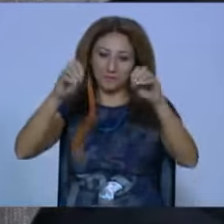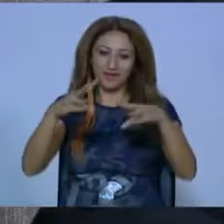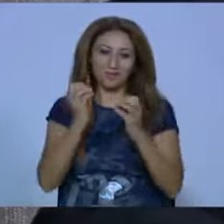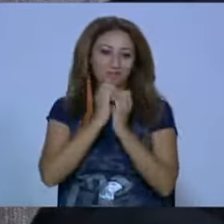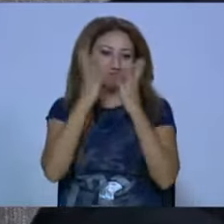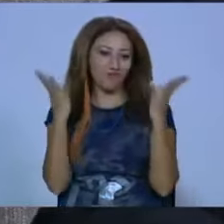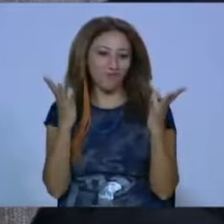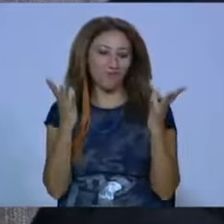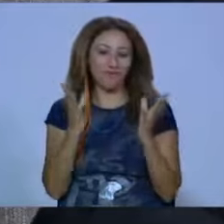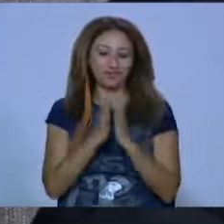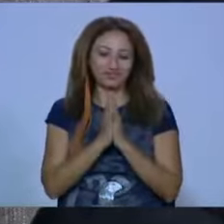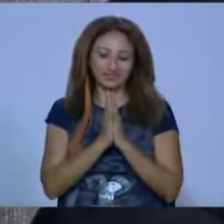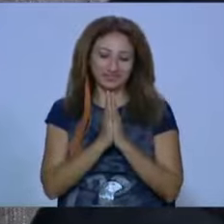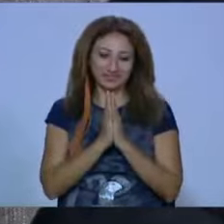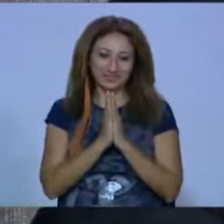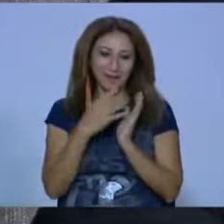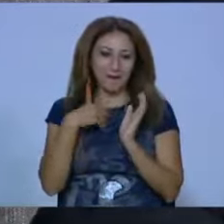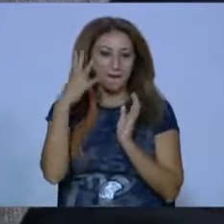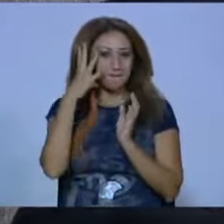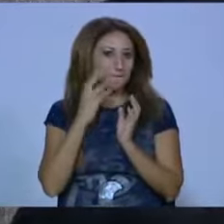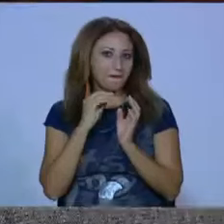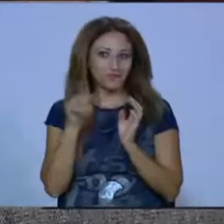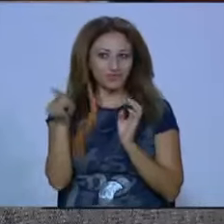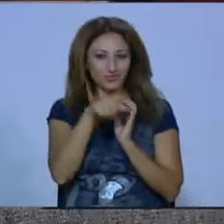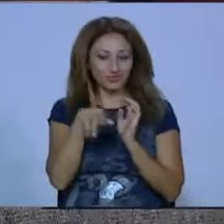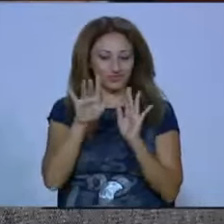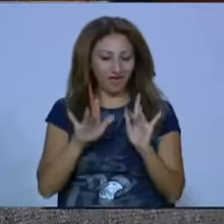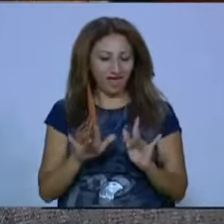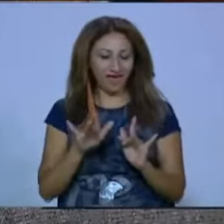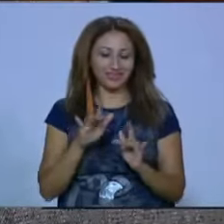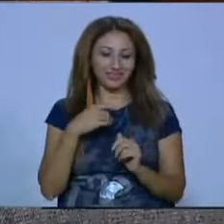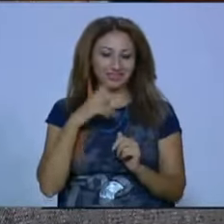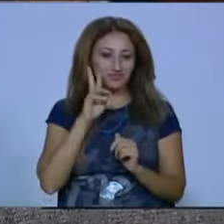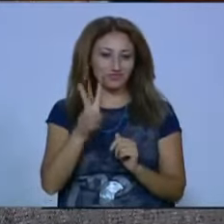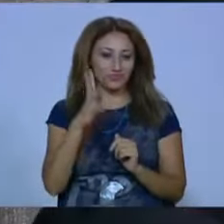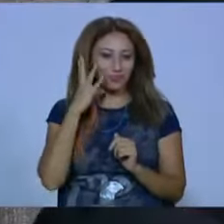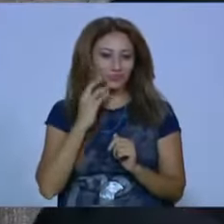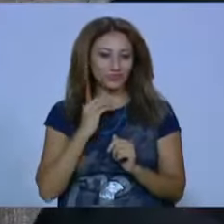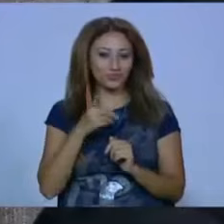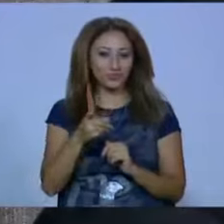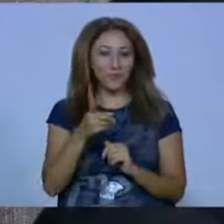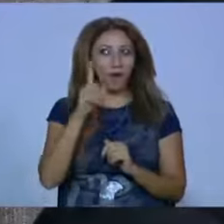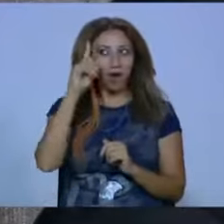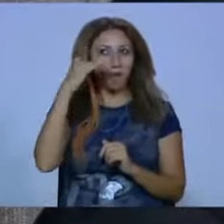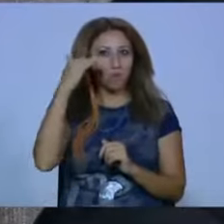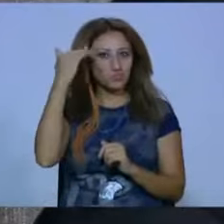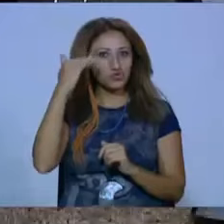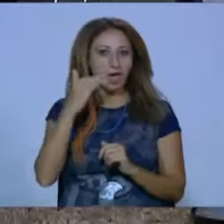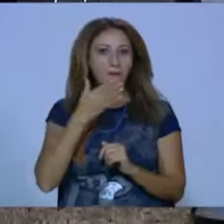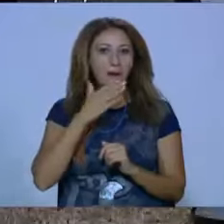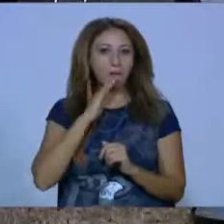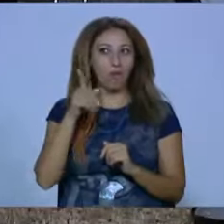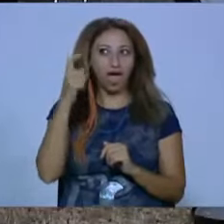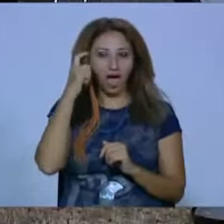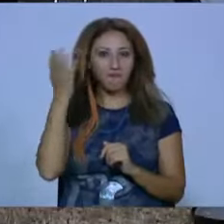ونورتوني وشرفتوني وسعيد جدا بيكم وبأن كنتوا يعني عندكم أمل وربنا كان عند حسن ظنكم